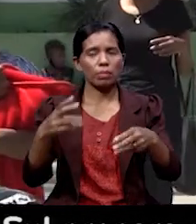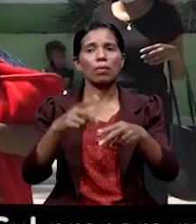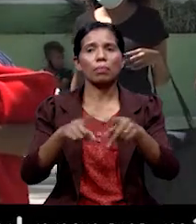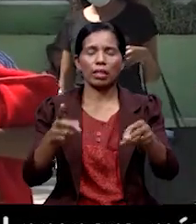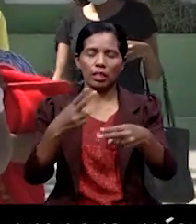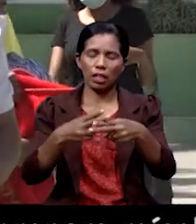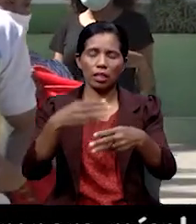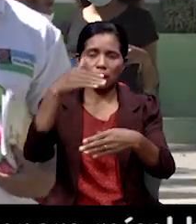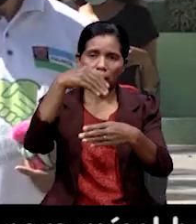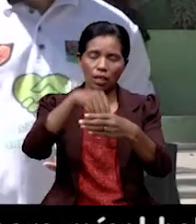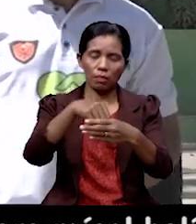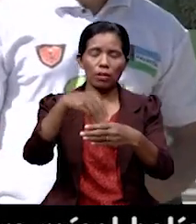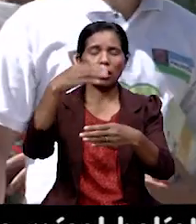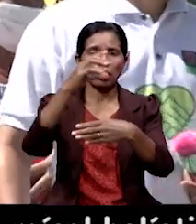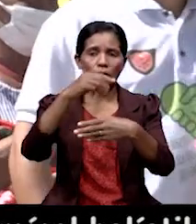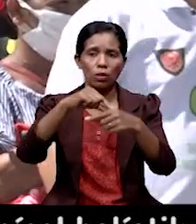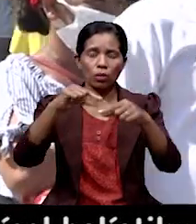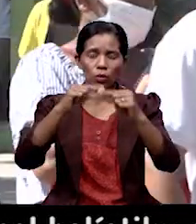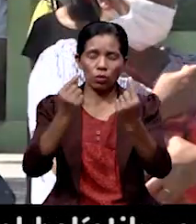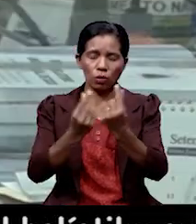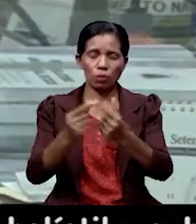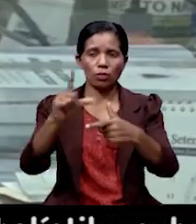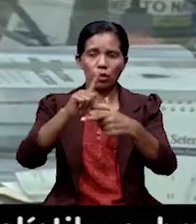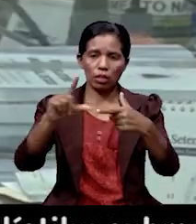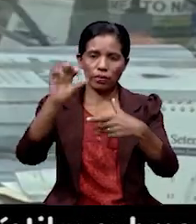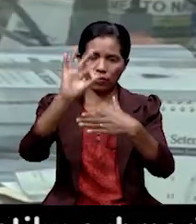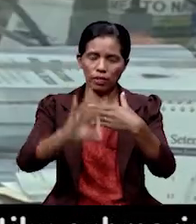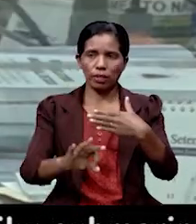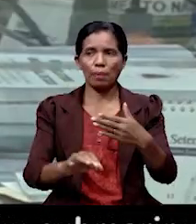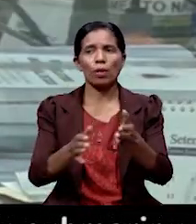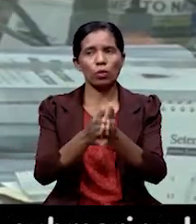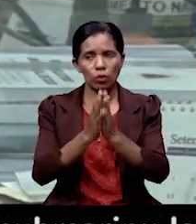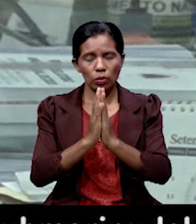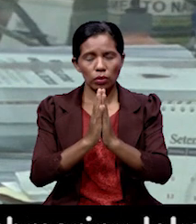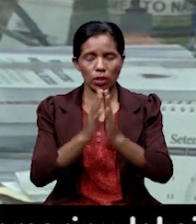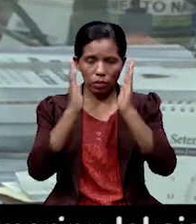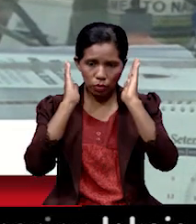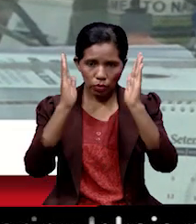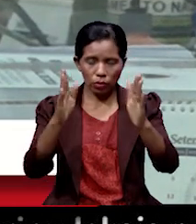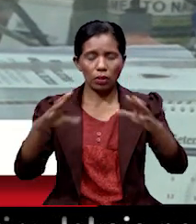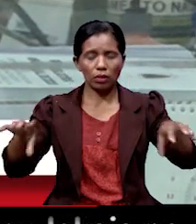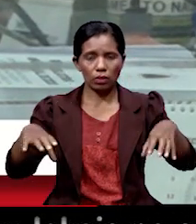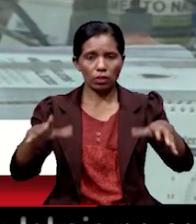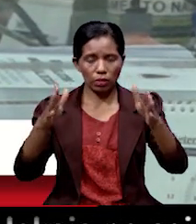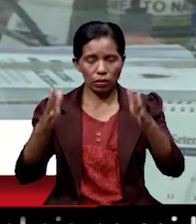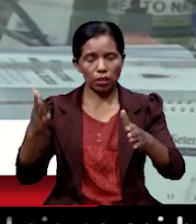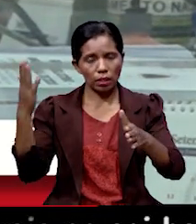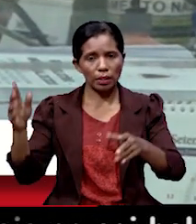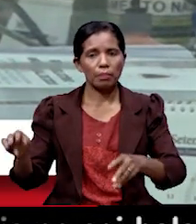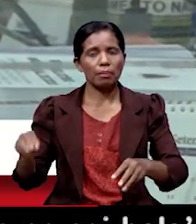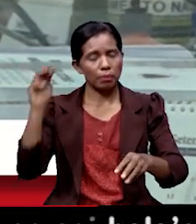linya frente. Takar husu ba komisan funsan publik atau tau atensaun ba funsionaru publik e a Ministério CNB